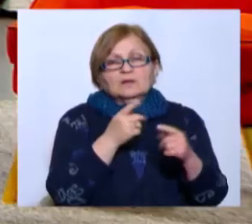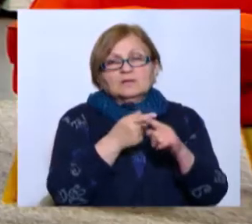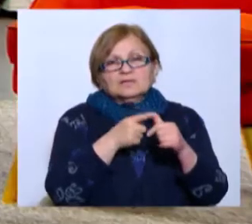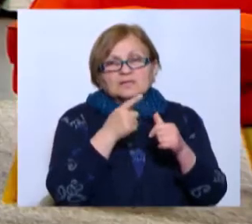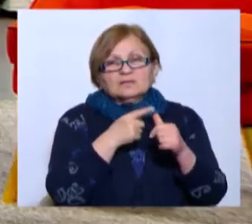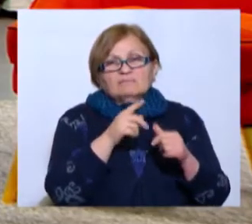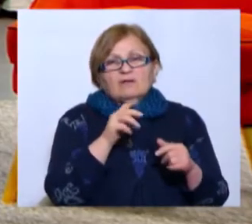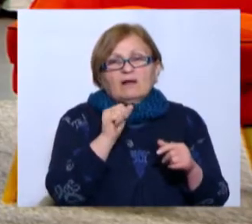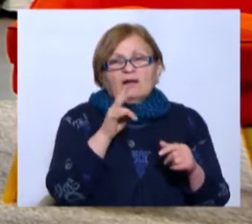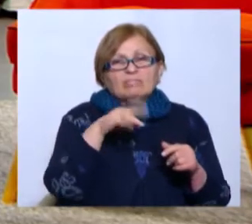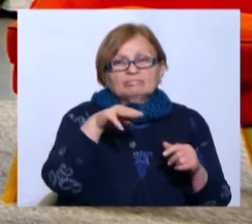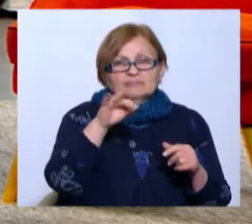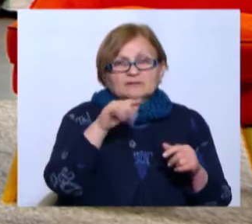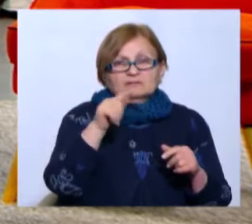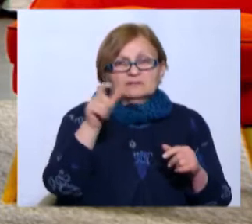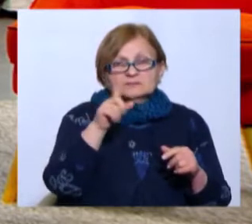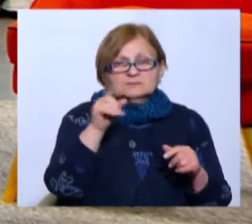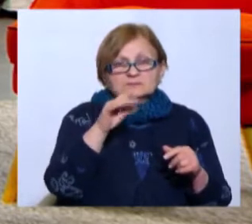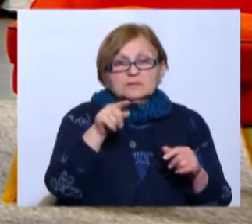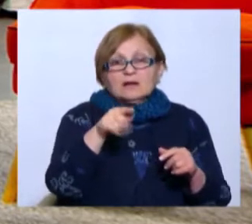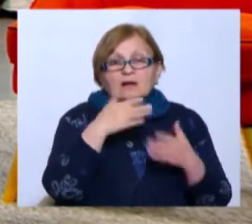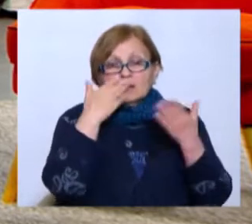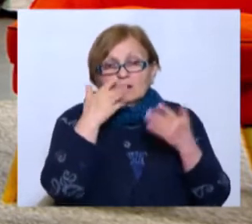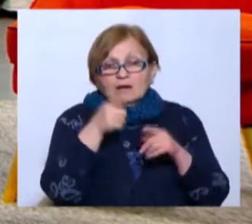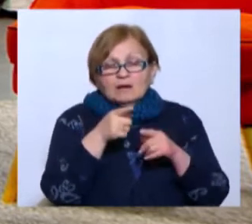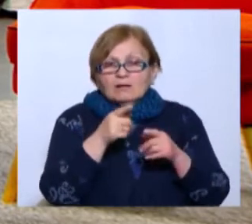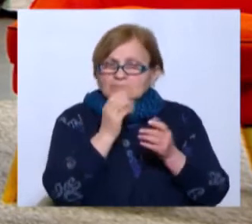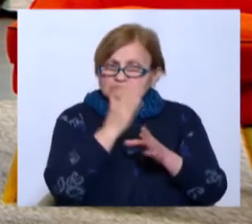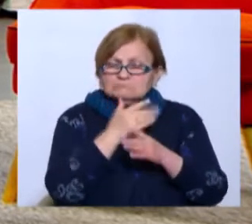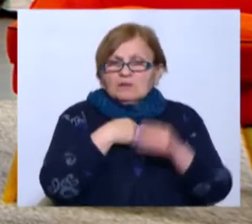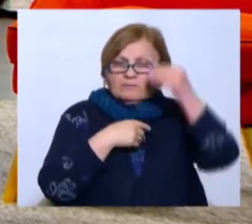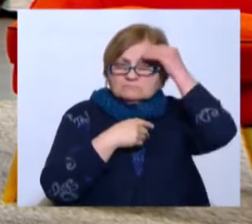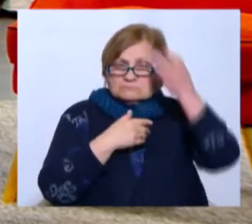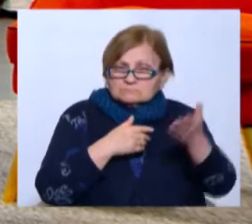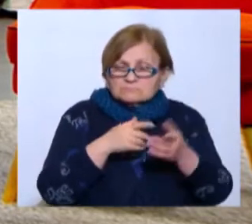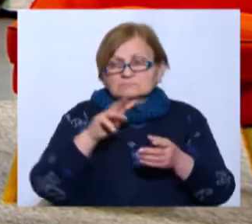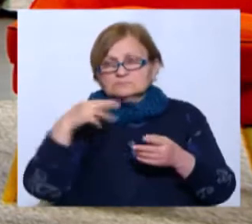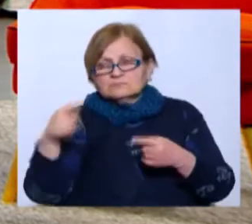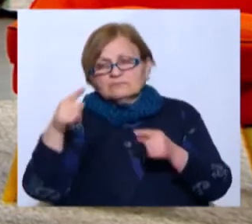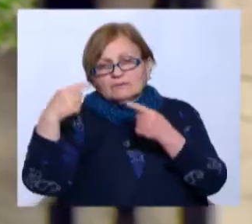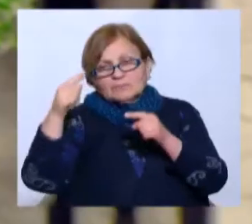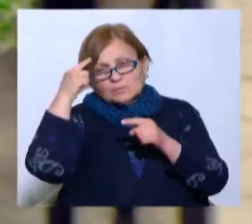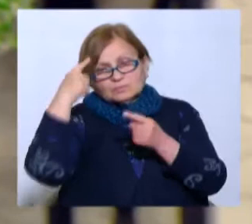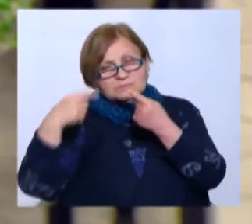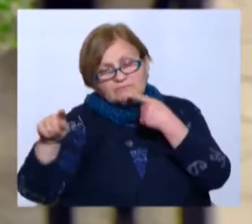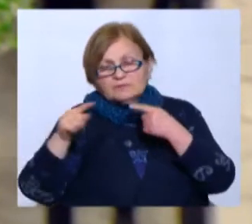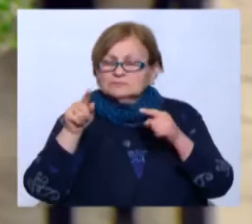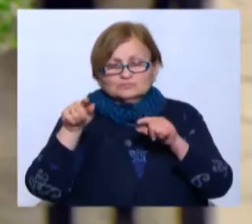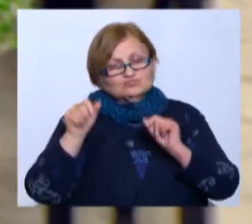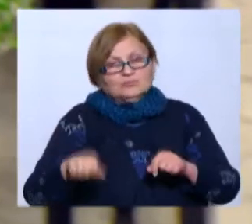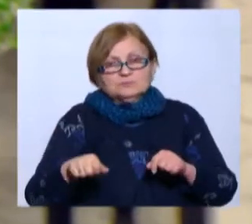მისი ფუნქციაა მკითხველს შეუქმნა შთაბეჭდილება, რომ საპირისპირო მოსაზრებასაც აქვს არსებობის უფლება. მაგრამ ამ